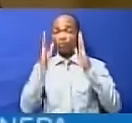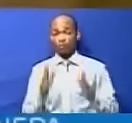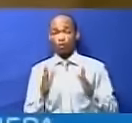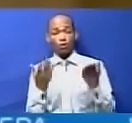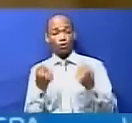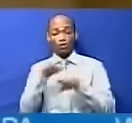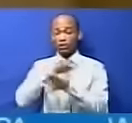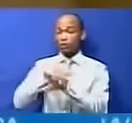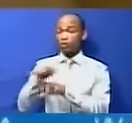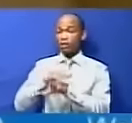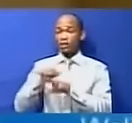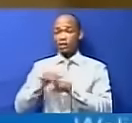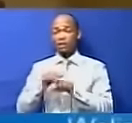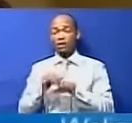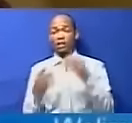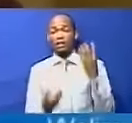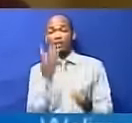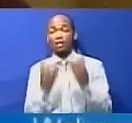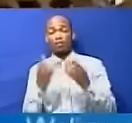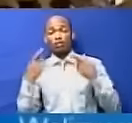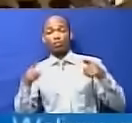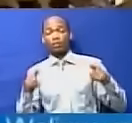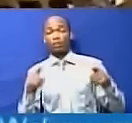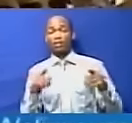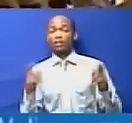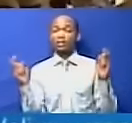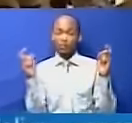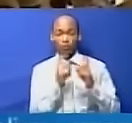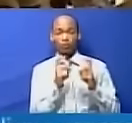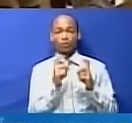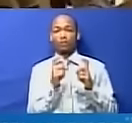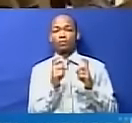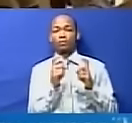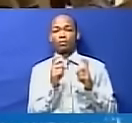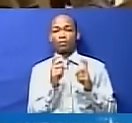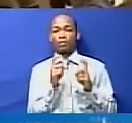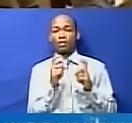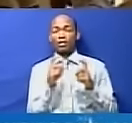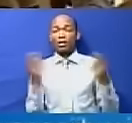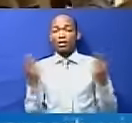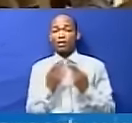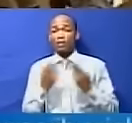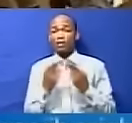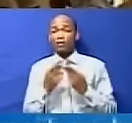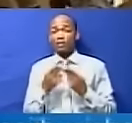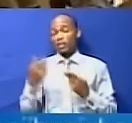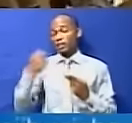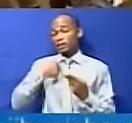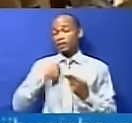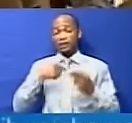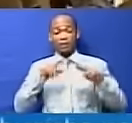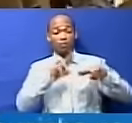waki choto zinab makazi vizu kwa sau makazi vba vilu ni haba